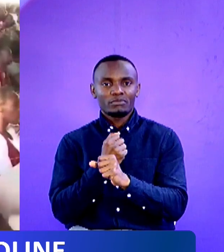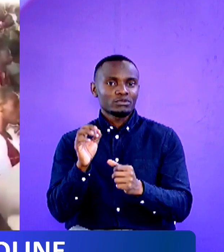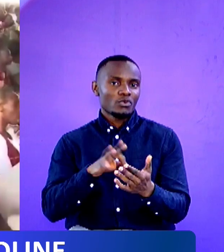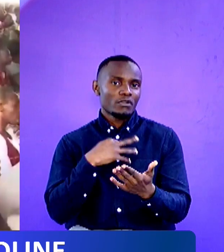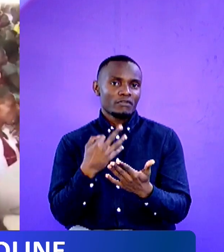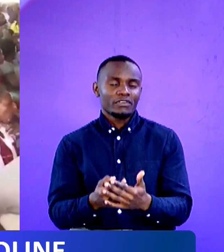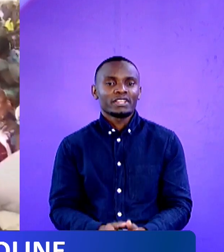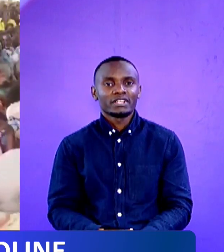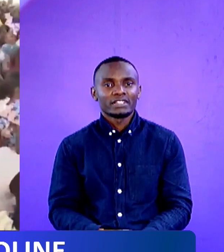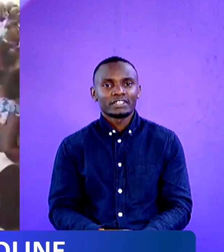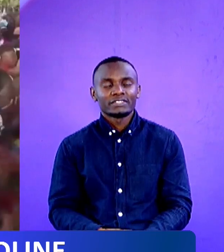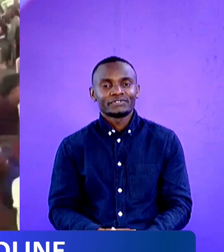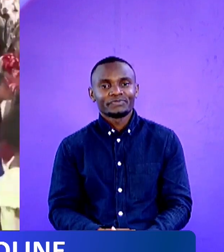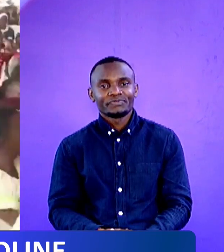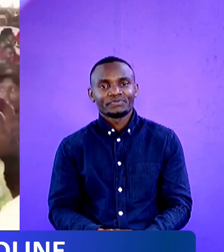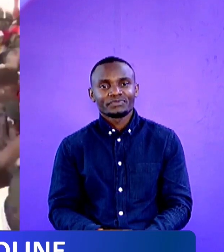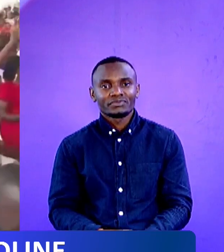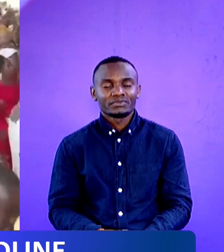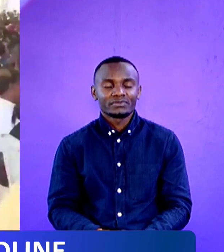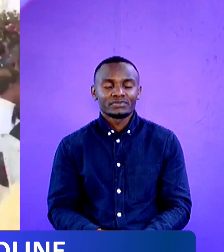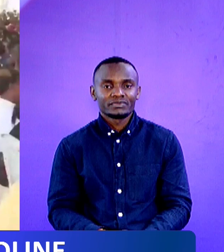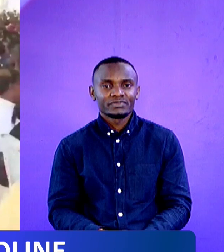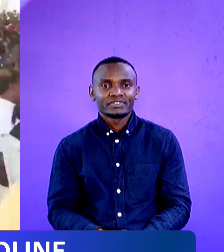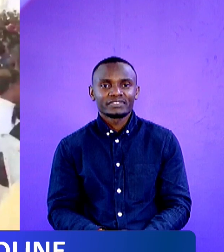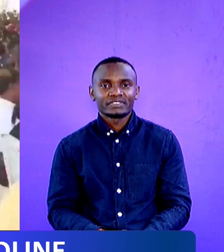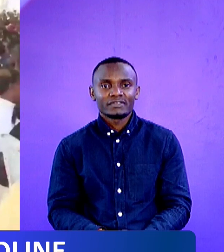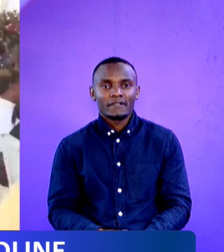Fire si fire. Noma si noma.